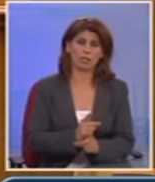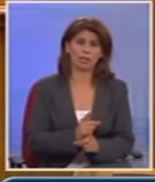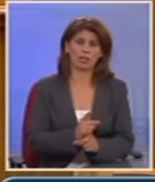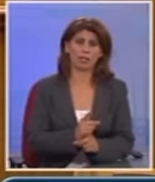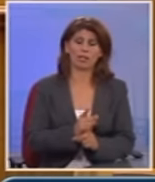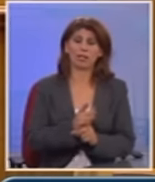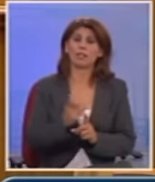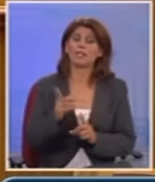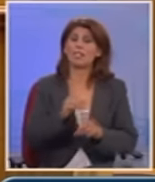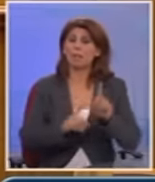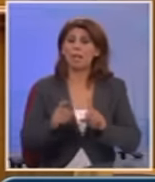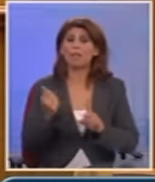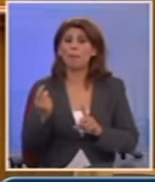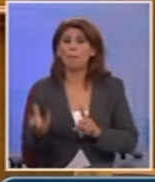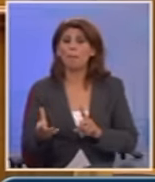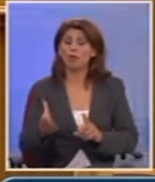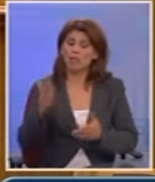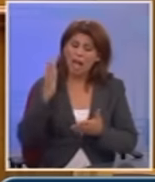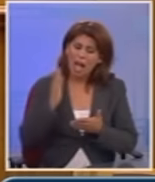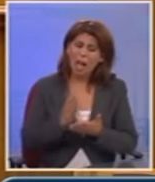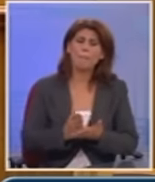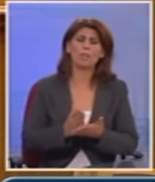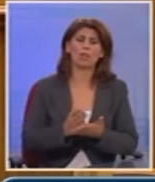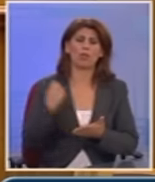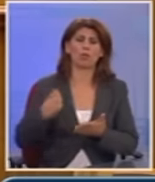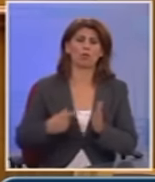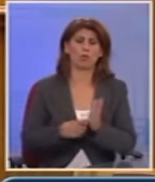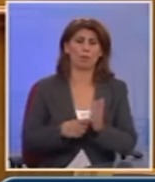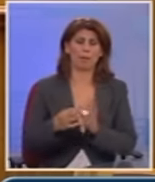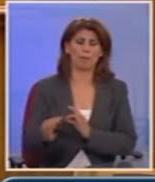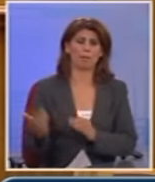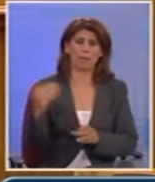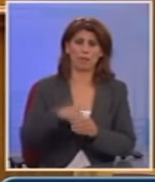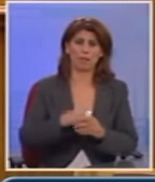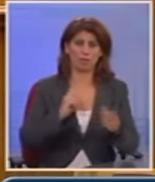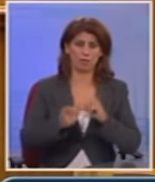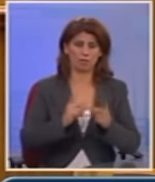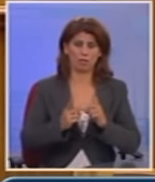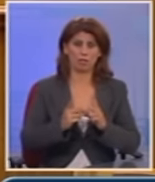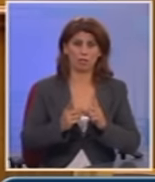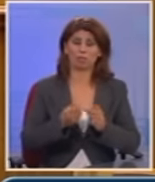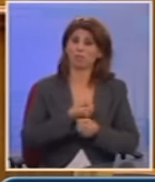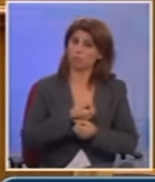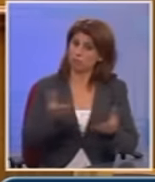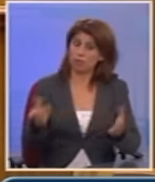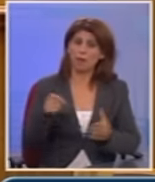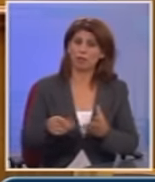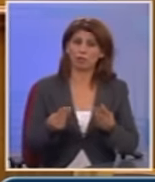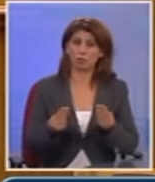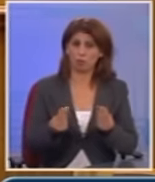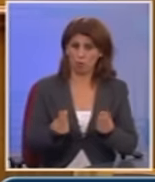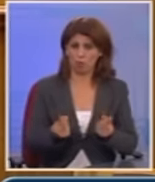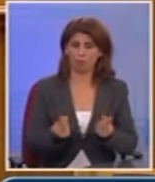σε ποια και σε πόσα αμιγώς δημοσιονομικά μέτρα θα περιλαμβάνει η συμφωνία, προσφέροντας με αυτόν τον